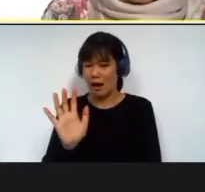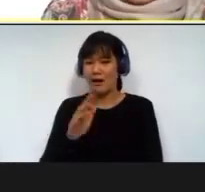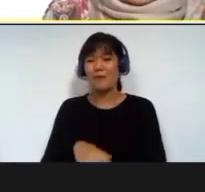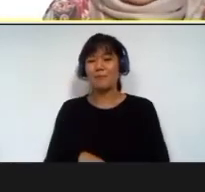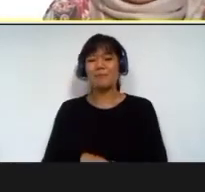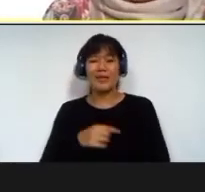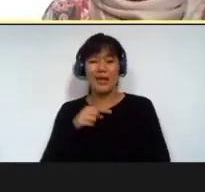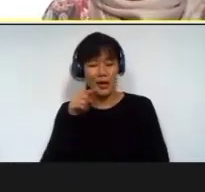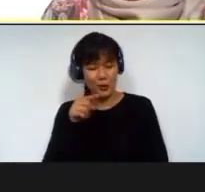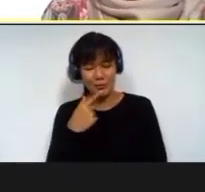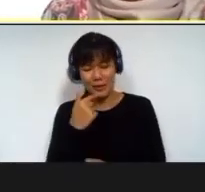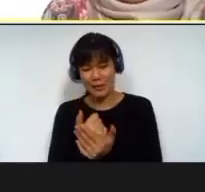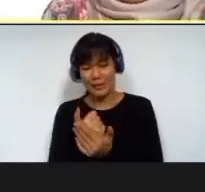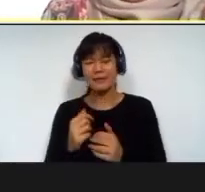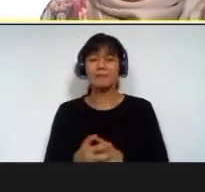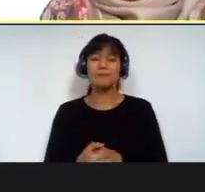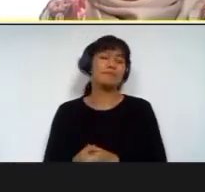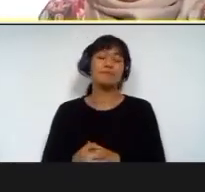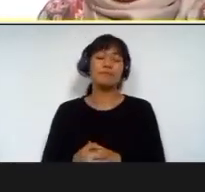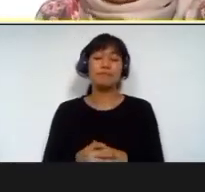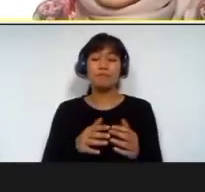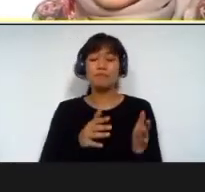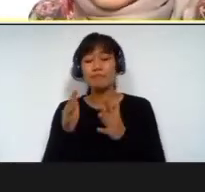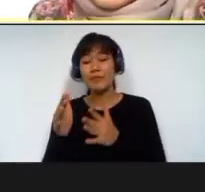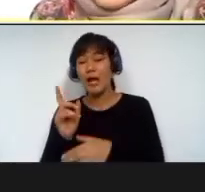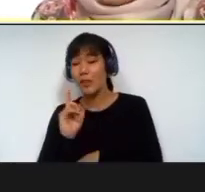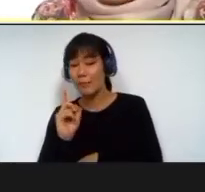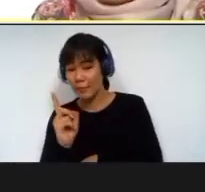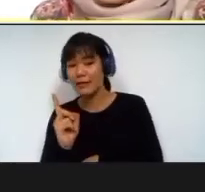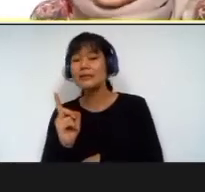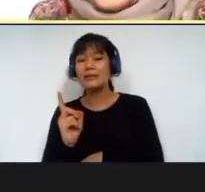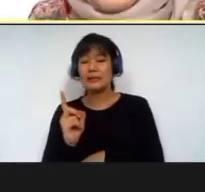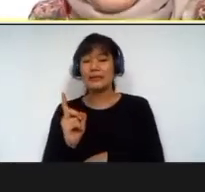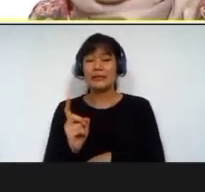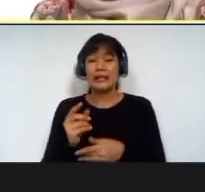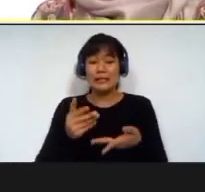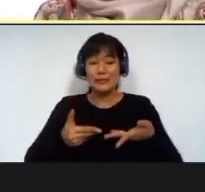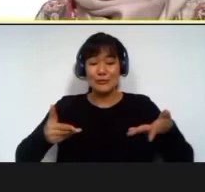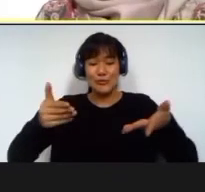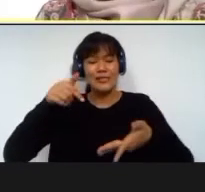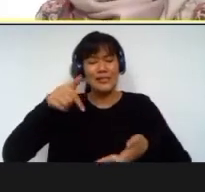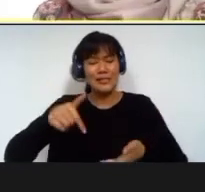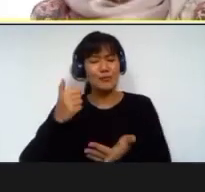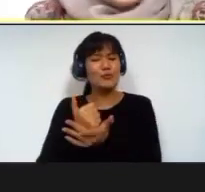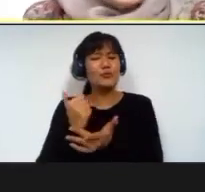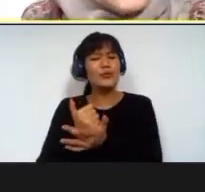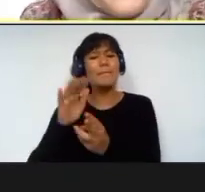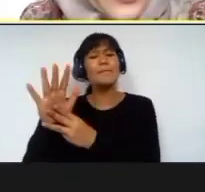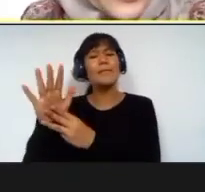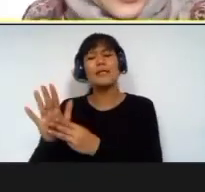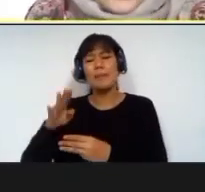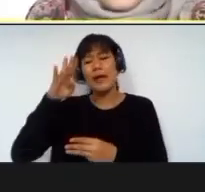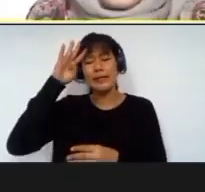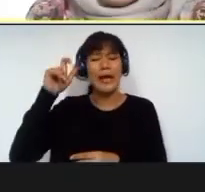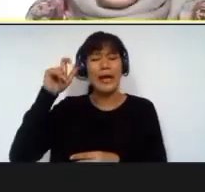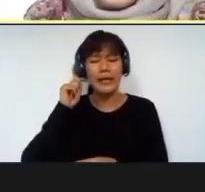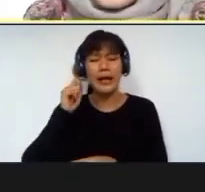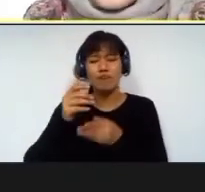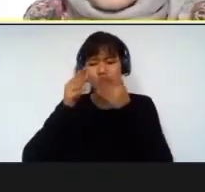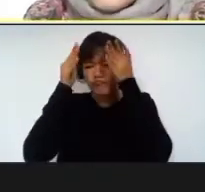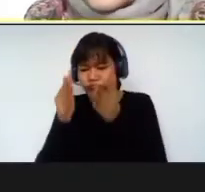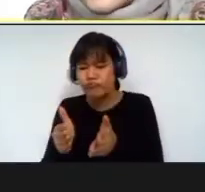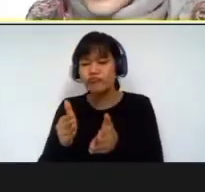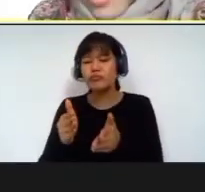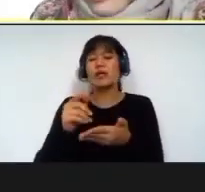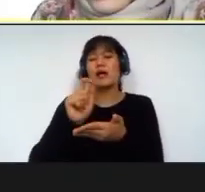sangat penting. Gitu. Nah, karena itu dalam konteks ini apa saja sih isu GIDSI yang harus diperhatikan dalam